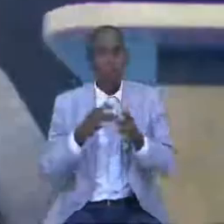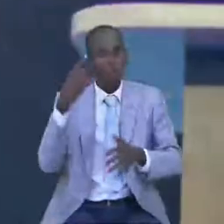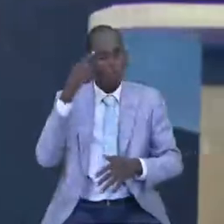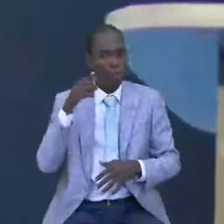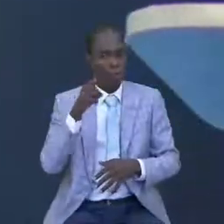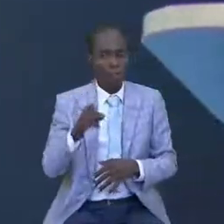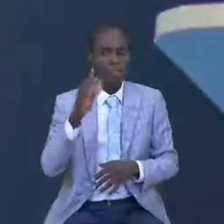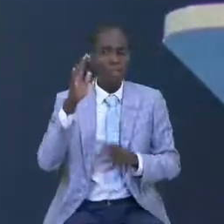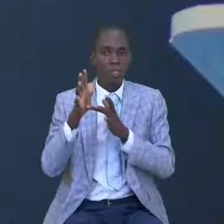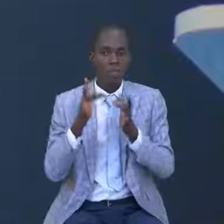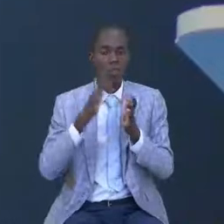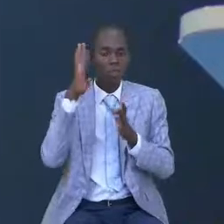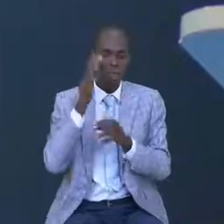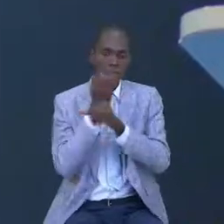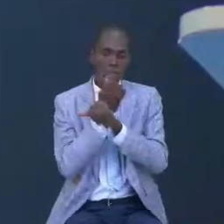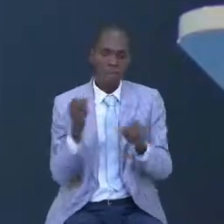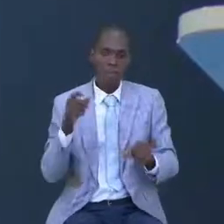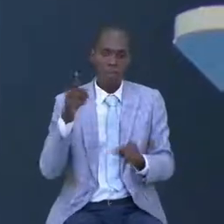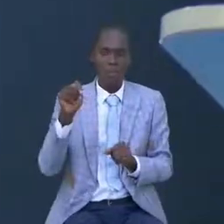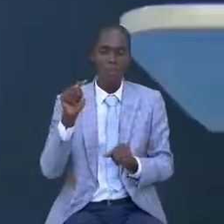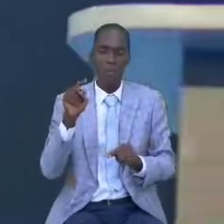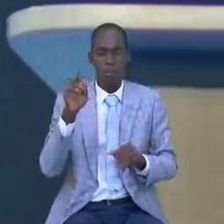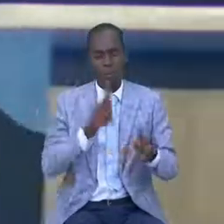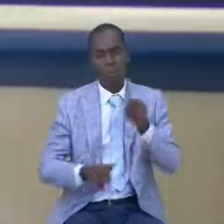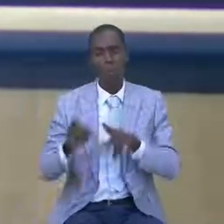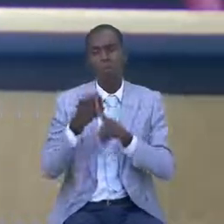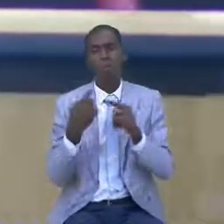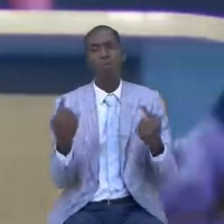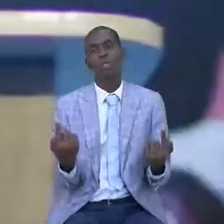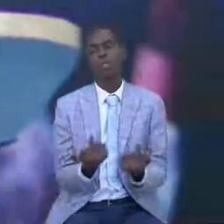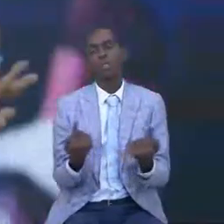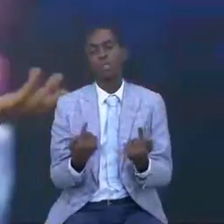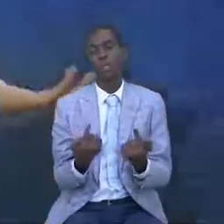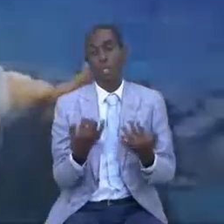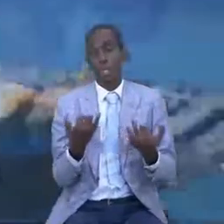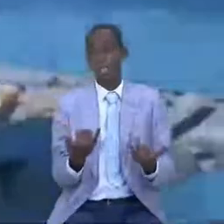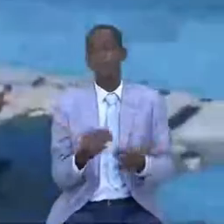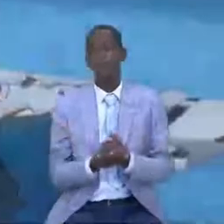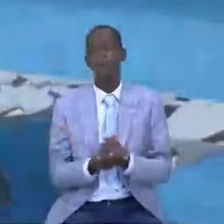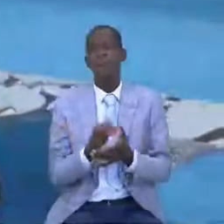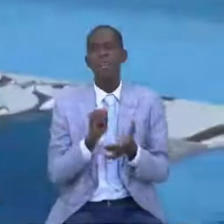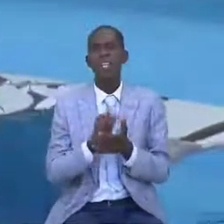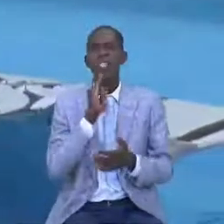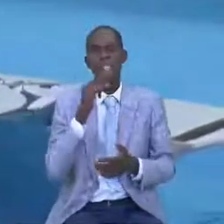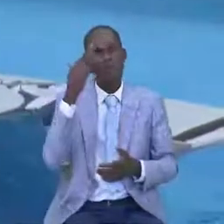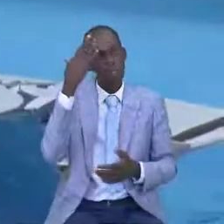Jésus. C'est lui qui sauvera son peuple de ses péchés.